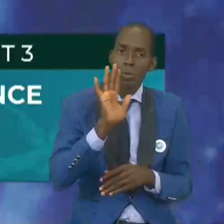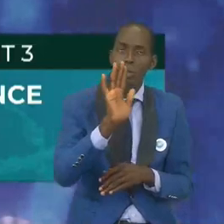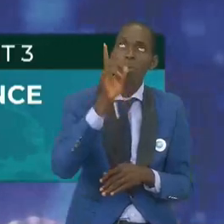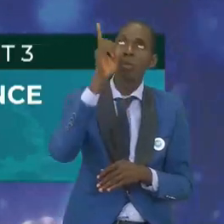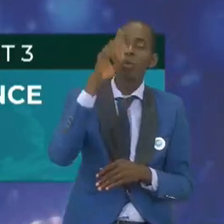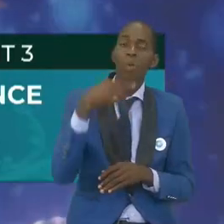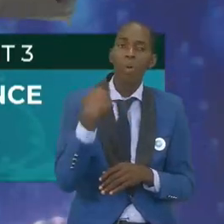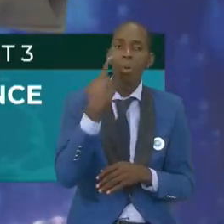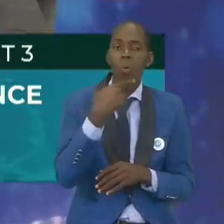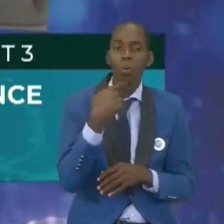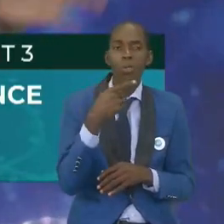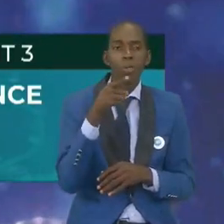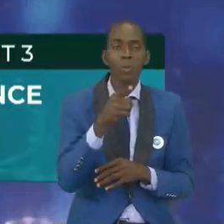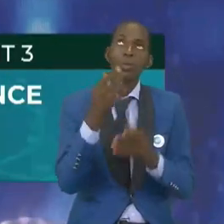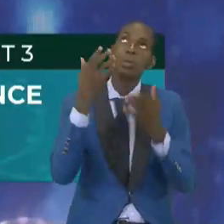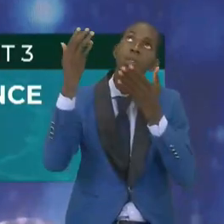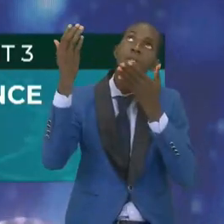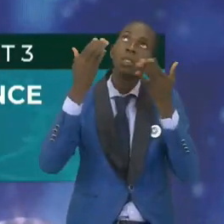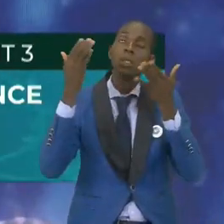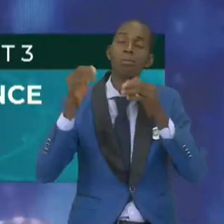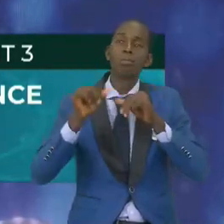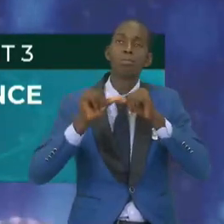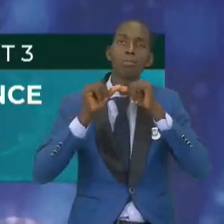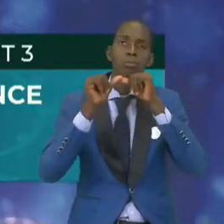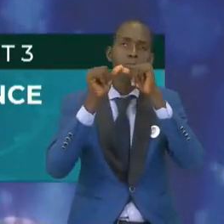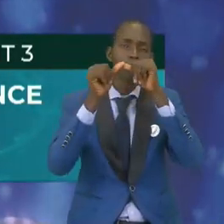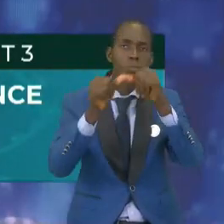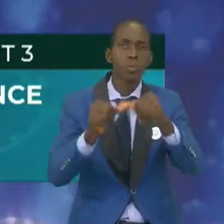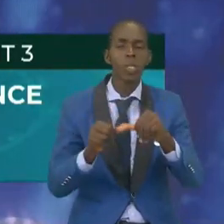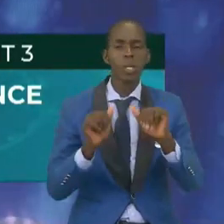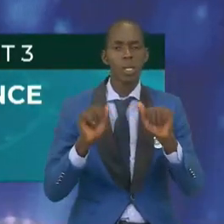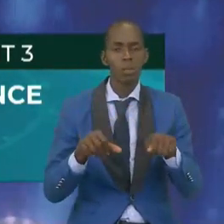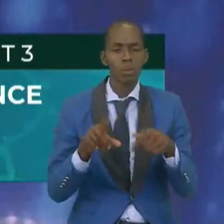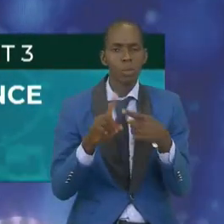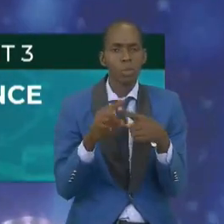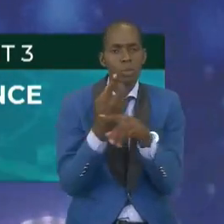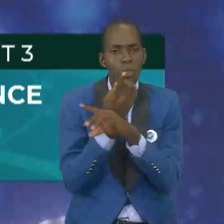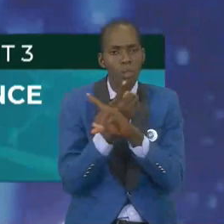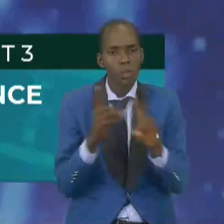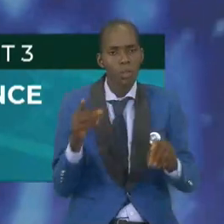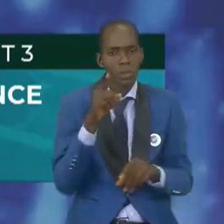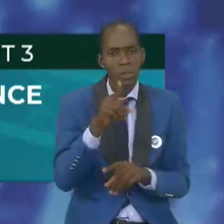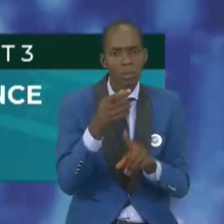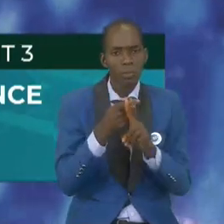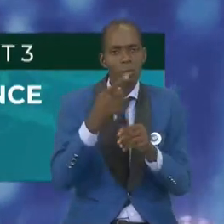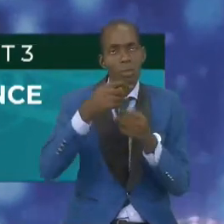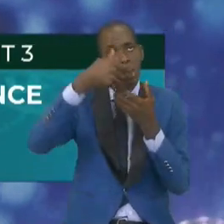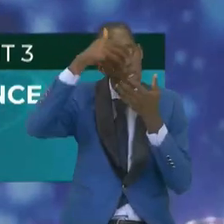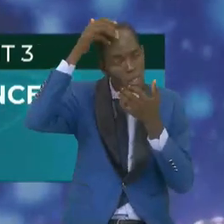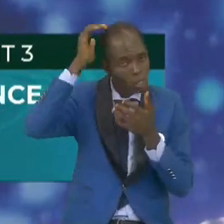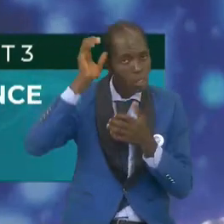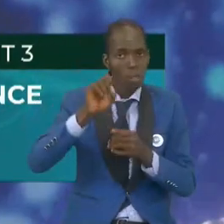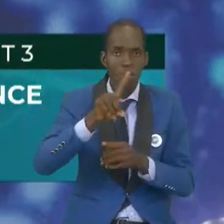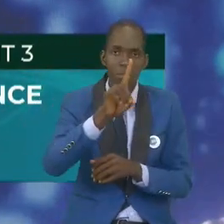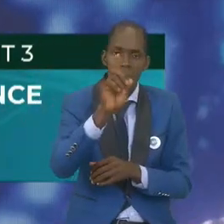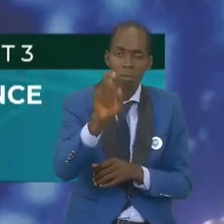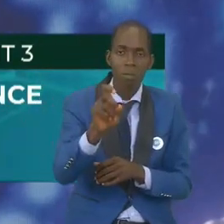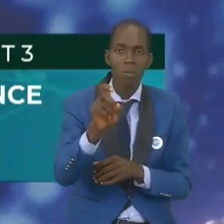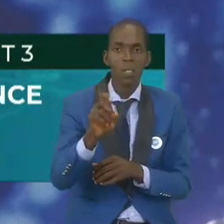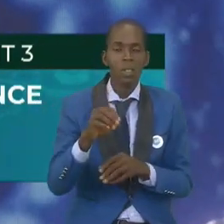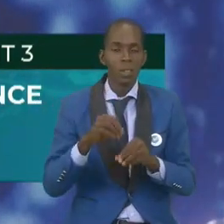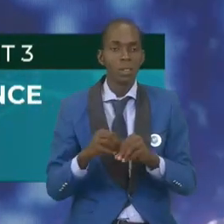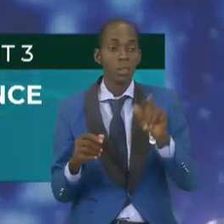vivant, ton Dieu que tu sers avec persévérance, a-t-il pu te délivrer